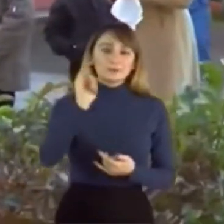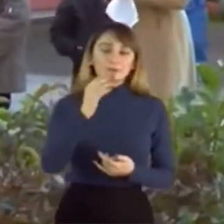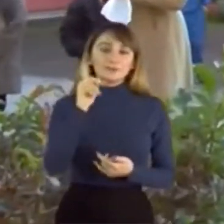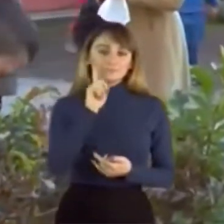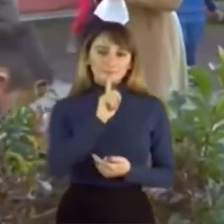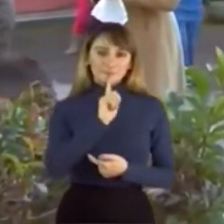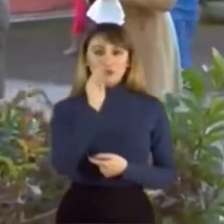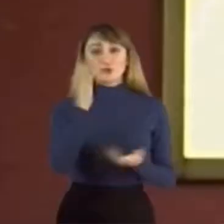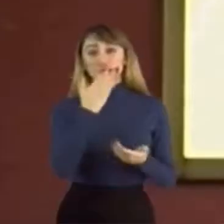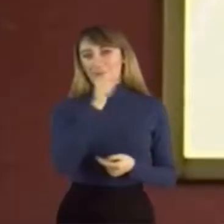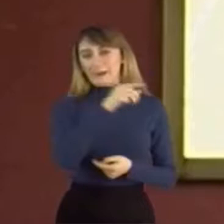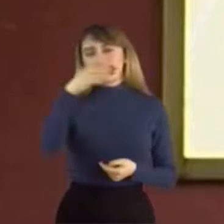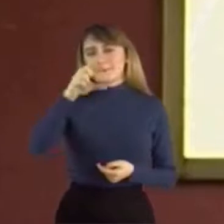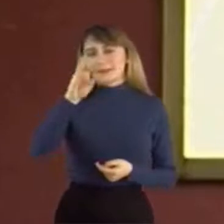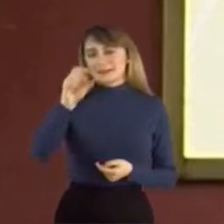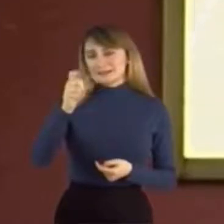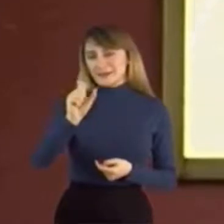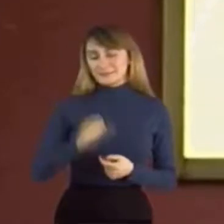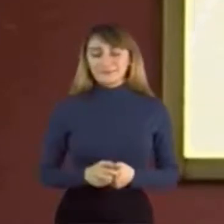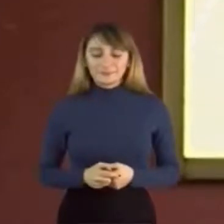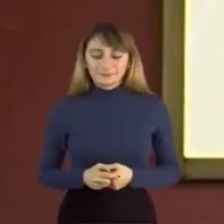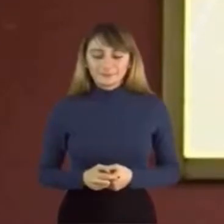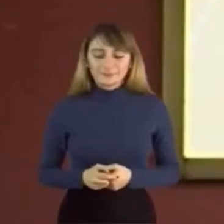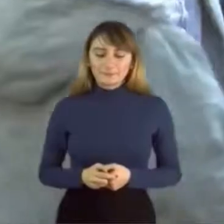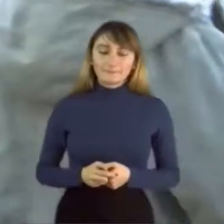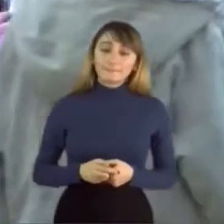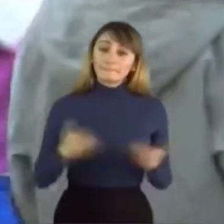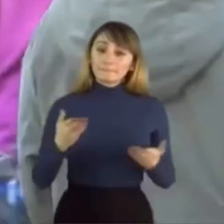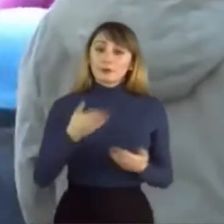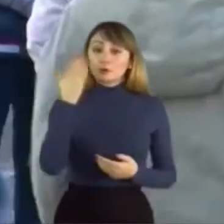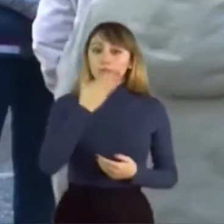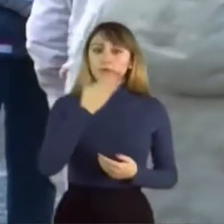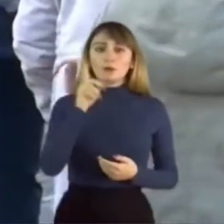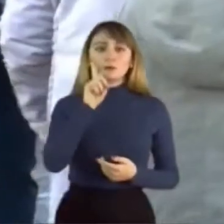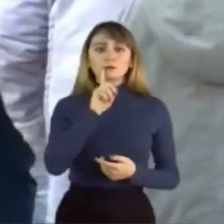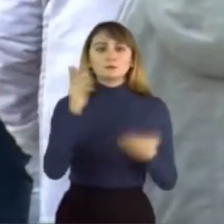arsimohen pranë Institutit të nxënësve që nuk dëgjojnë në Tiranë.